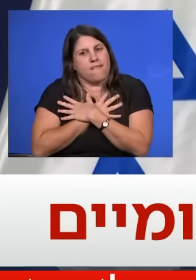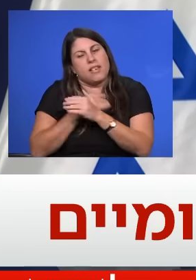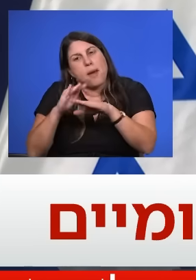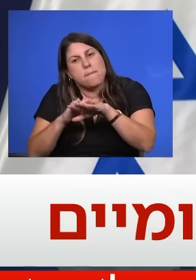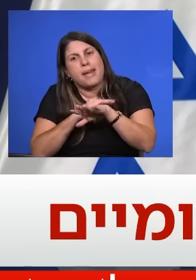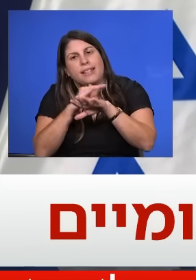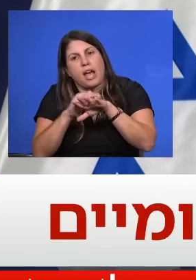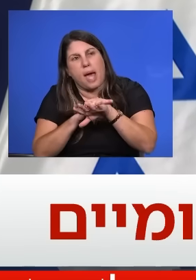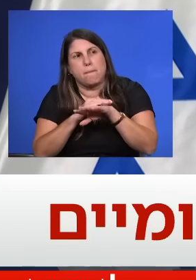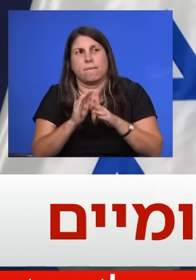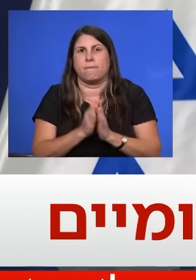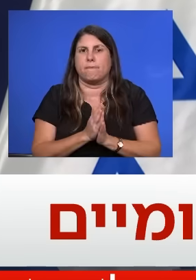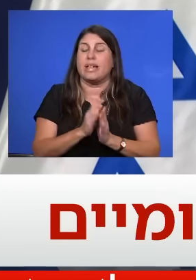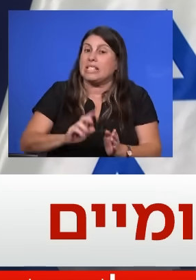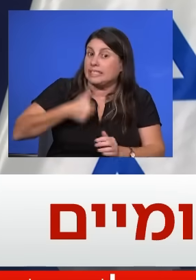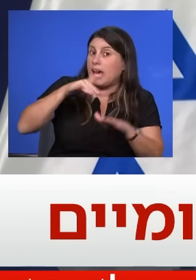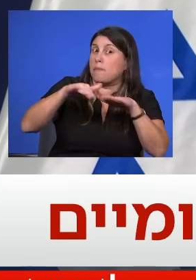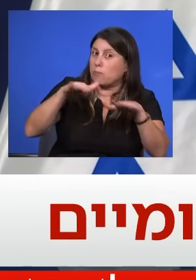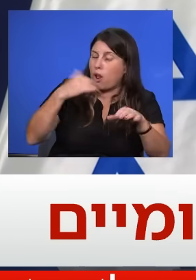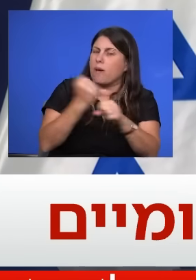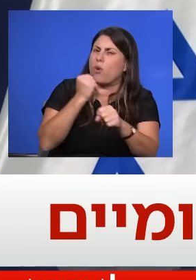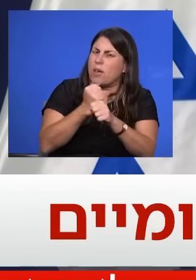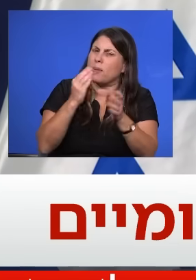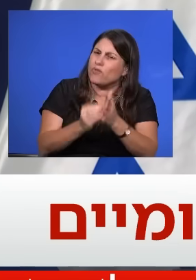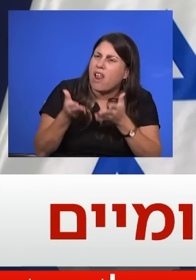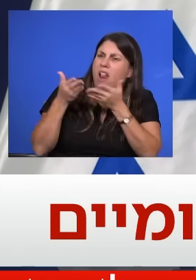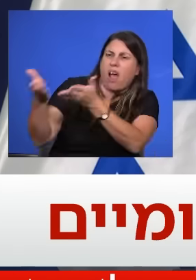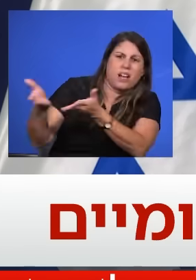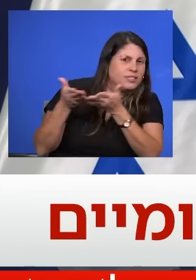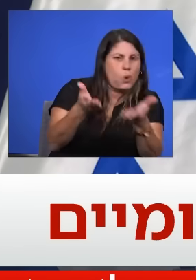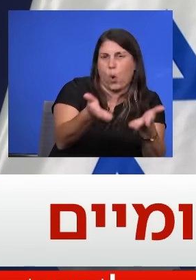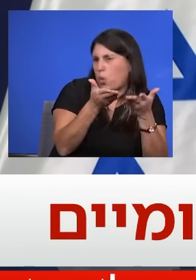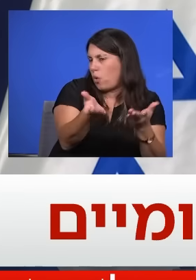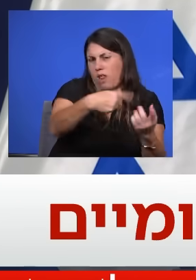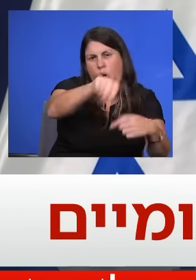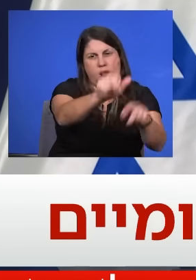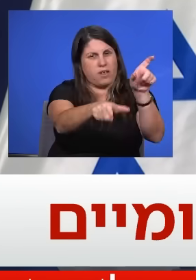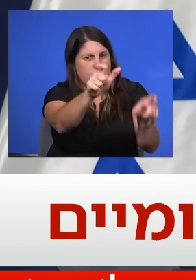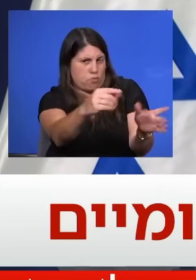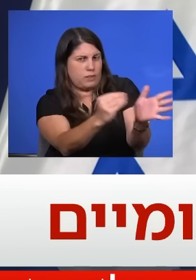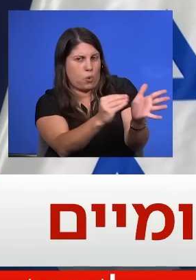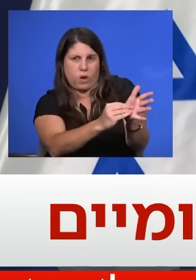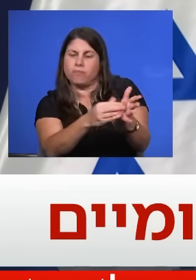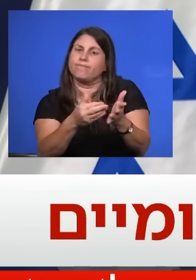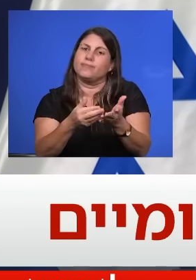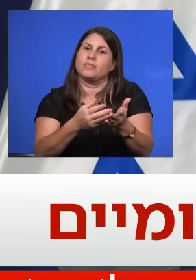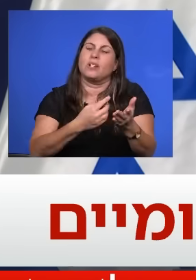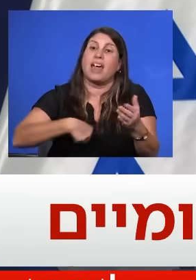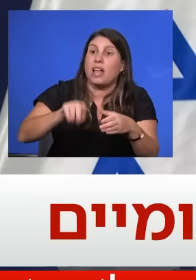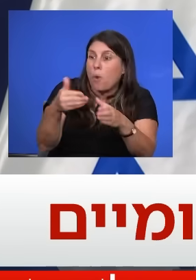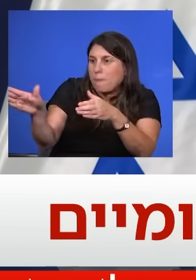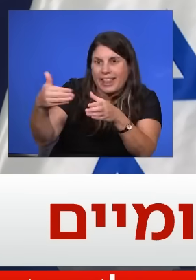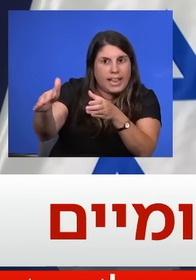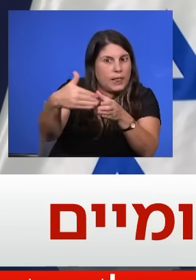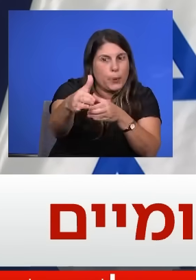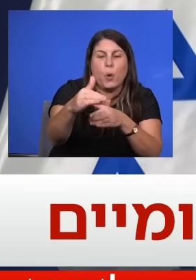הממשלה פועלים כדי להושיט יד מסייעת לכל מי שזקוק לכך. פינינו רבבות אזרחים מיישובי קו העימות,